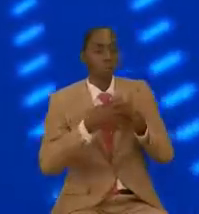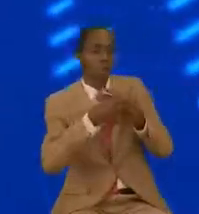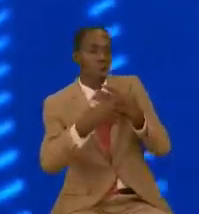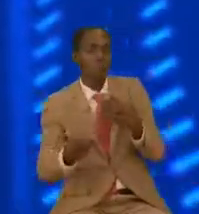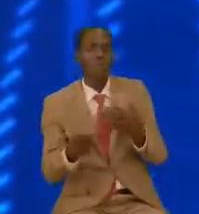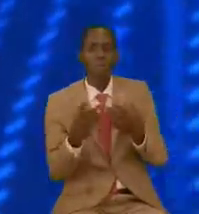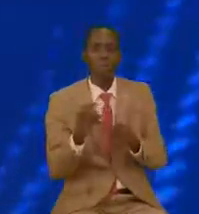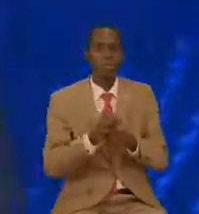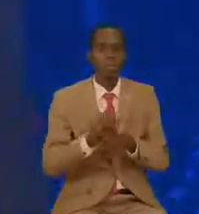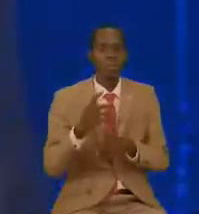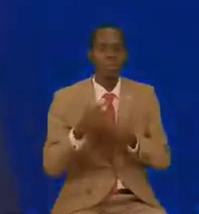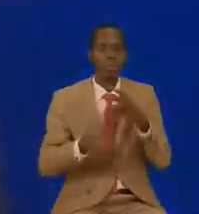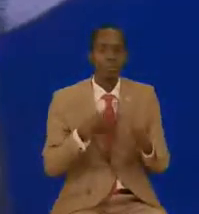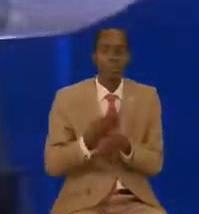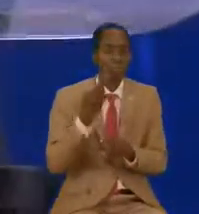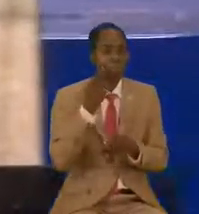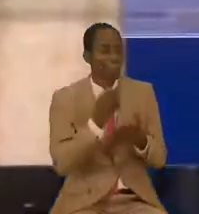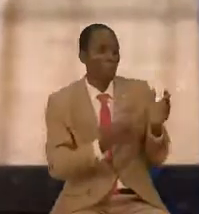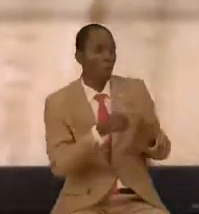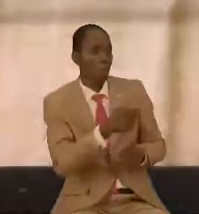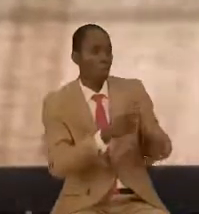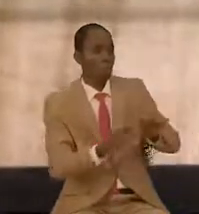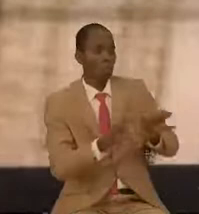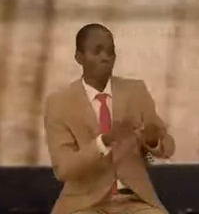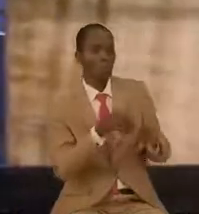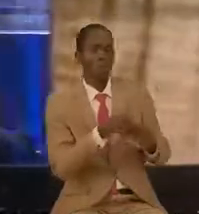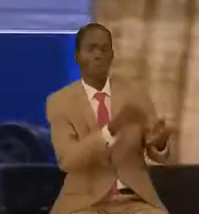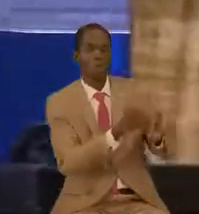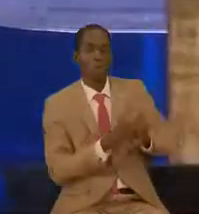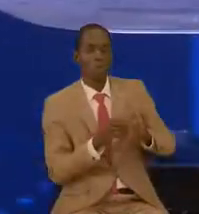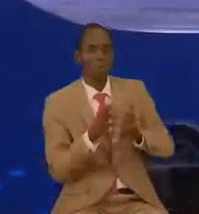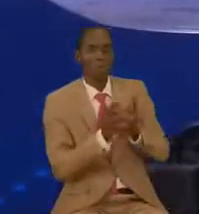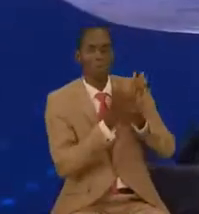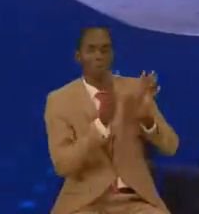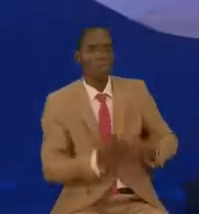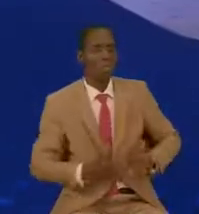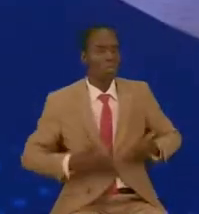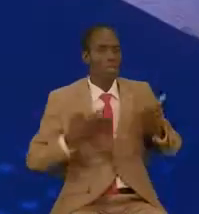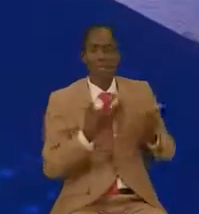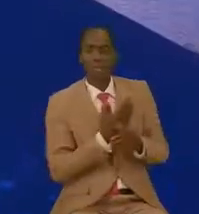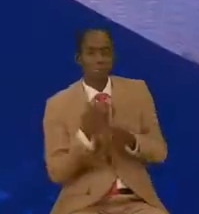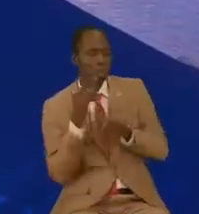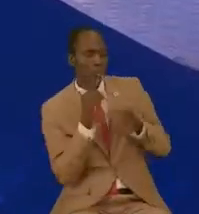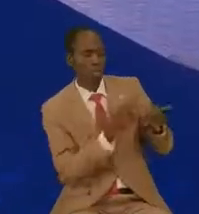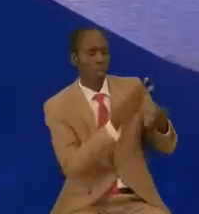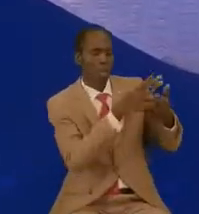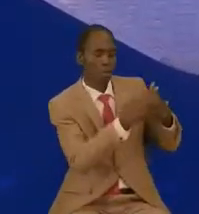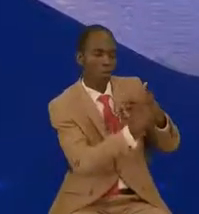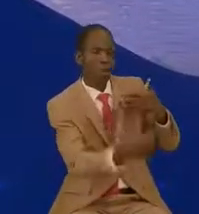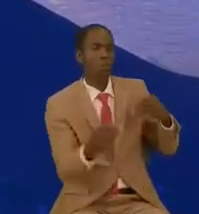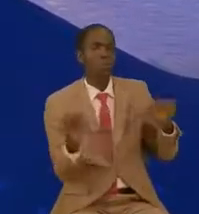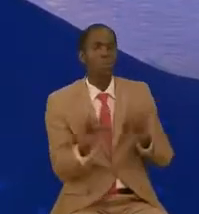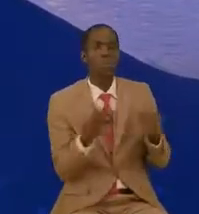La vie qui imite, qui copie les autres. Voici ce que les autres font. Et lui aussi